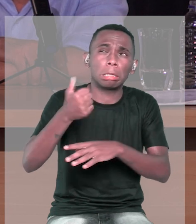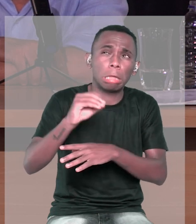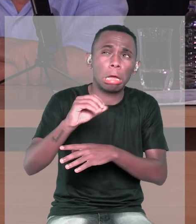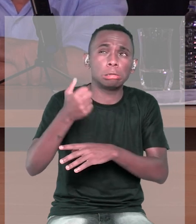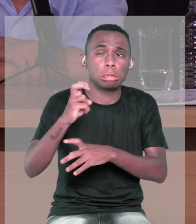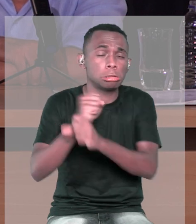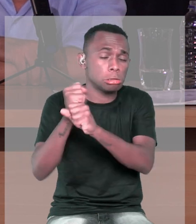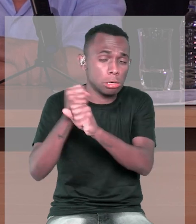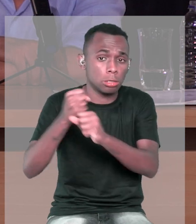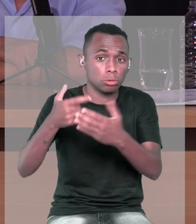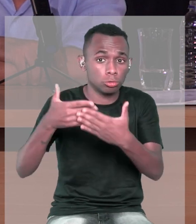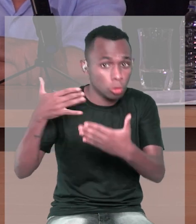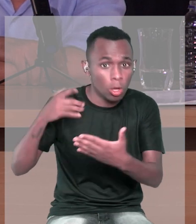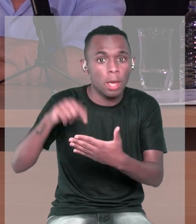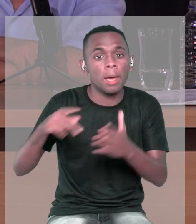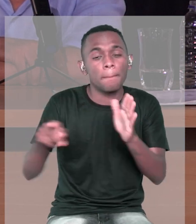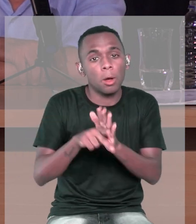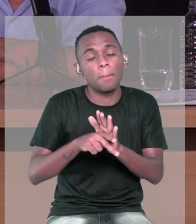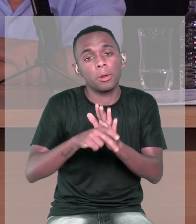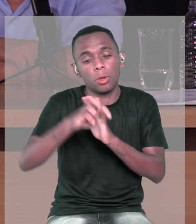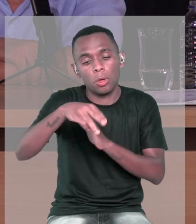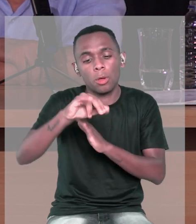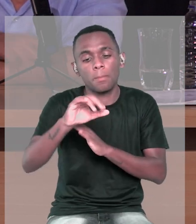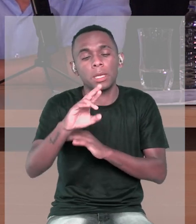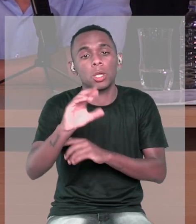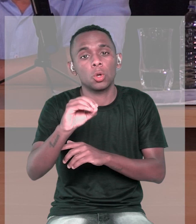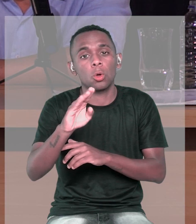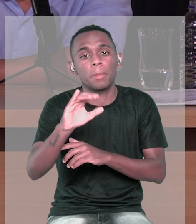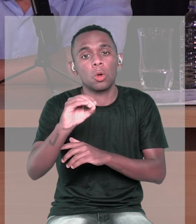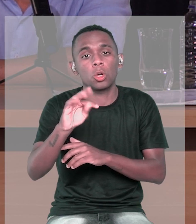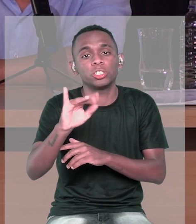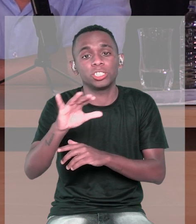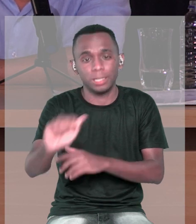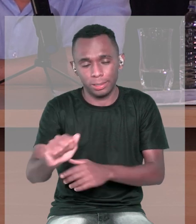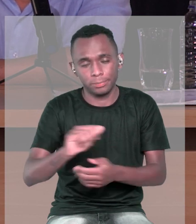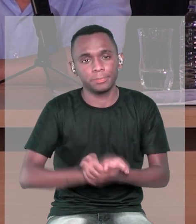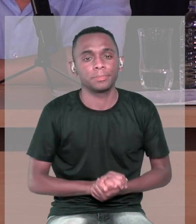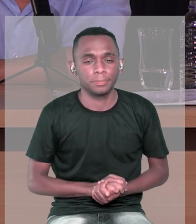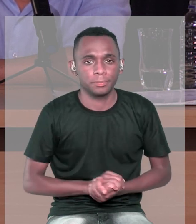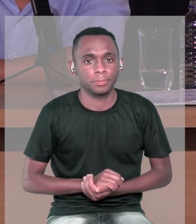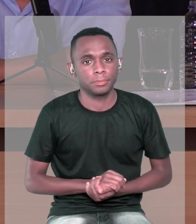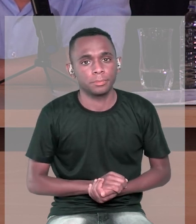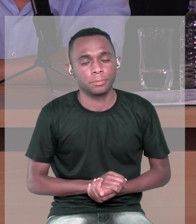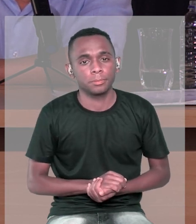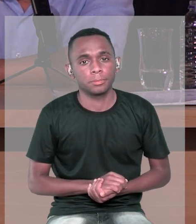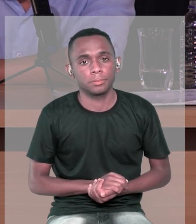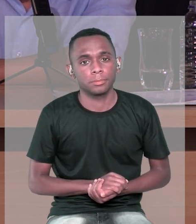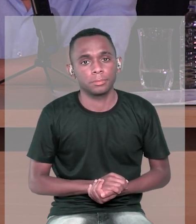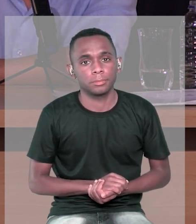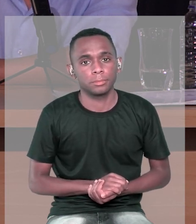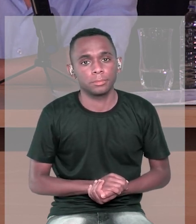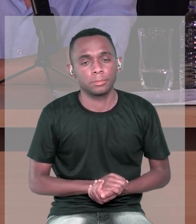anos. Eu vou falar da microbiota. Donc, le problème, et je vous assure que c'est un